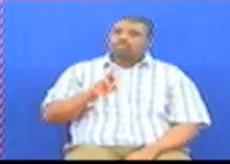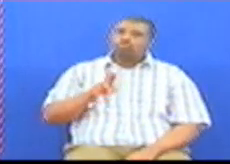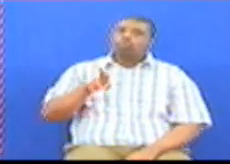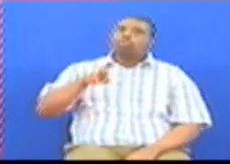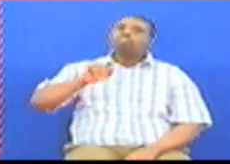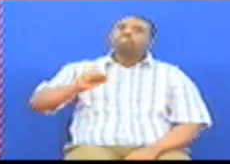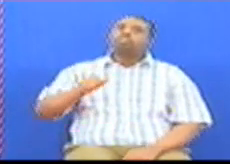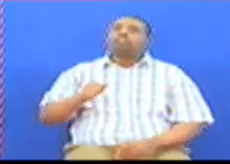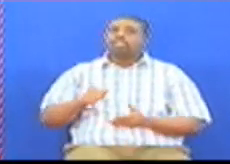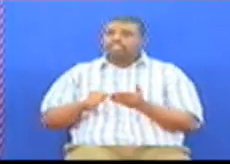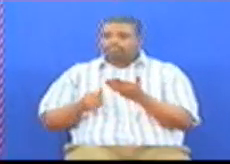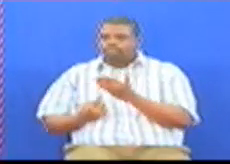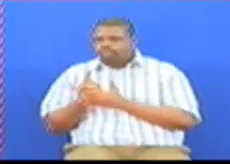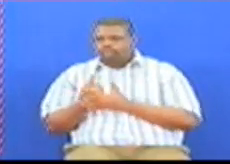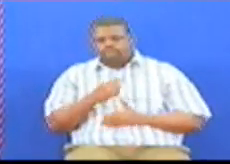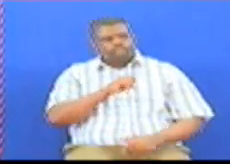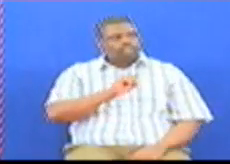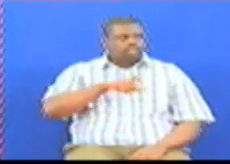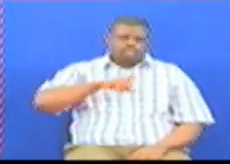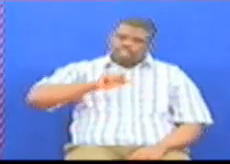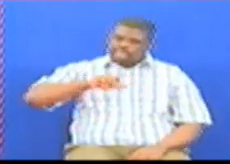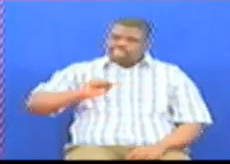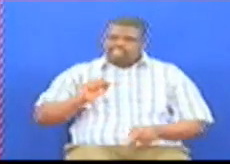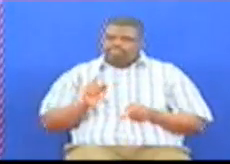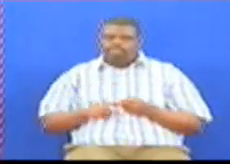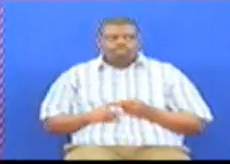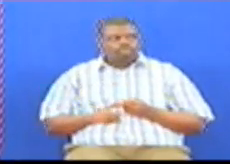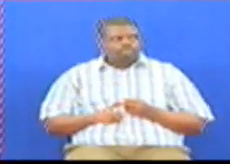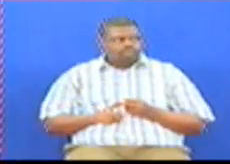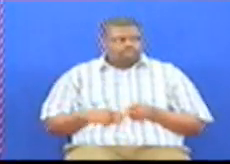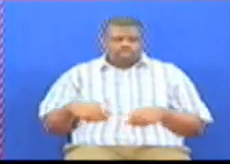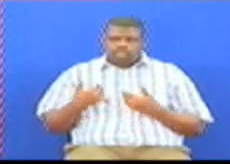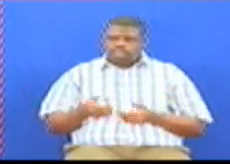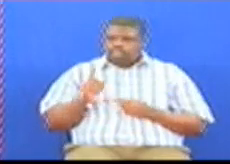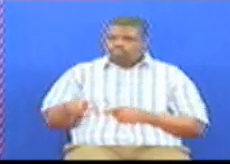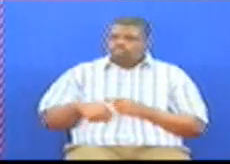Sawala mpaka Iegea kilomita 33.3. Size wako site.